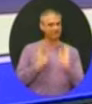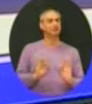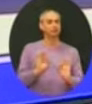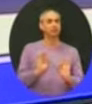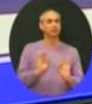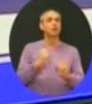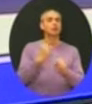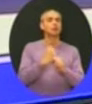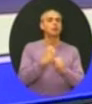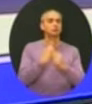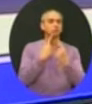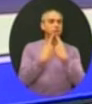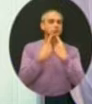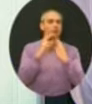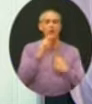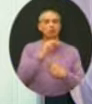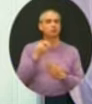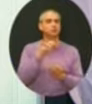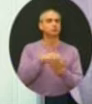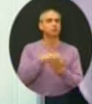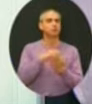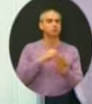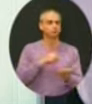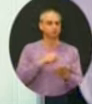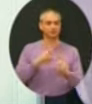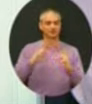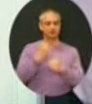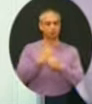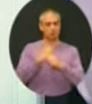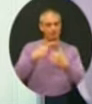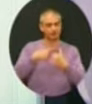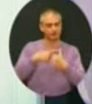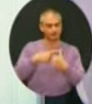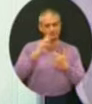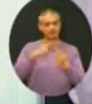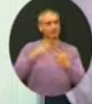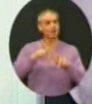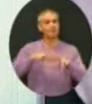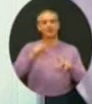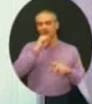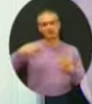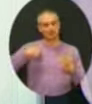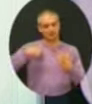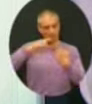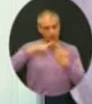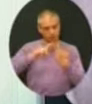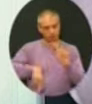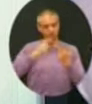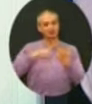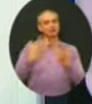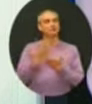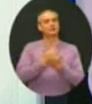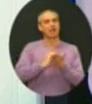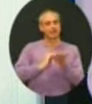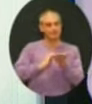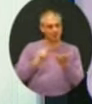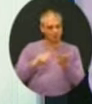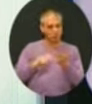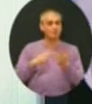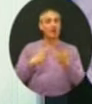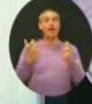בואו קיימו שיח על הנושאים המרכזיים, על ציבור העובדים, על מה מצב הגמלאות, מה מצב שכר המינימום, חברות